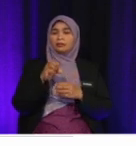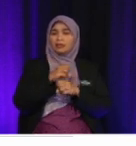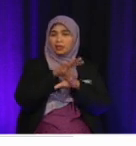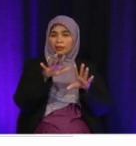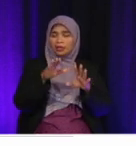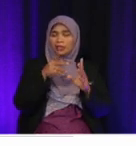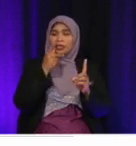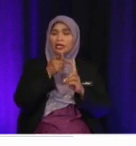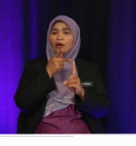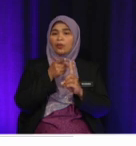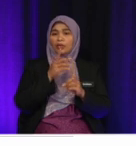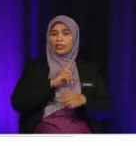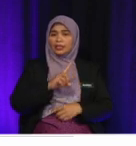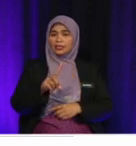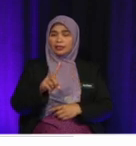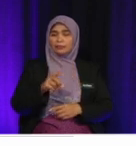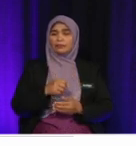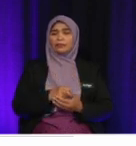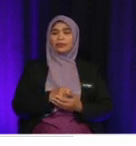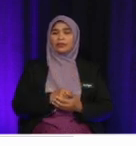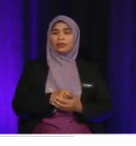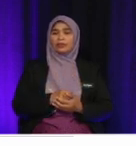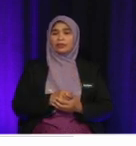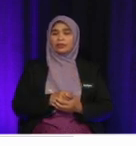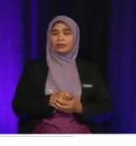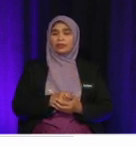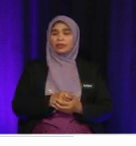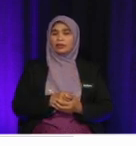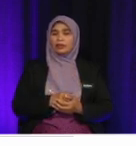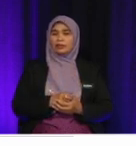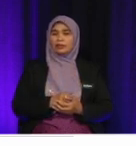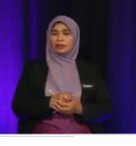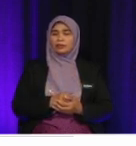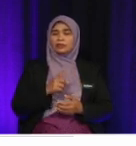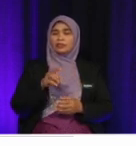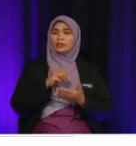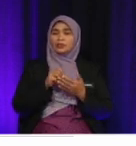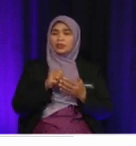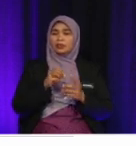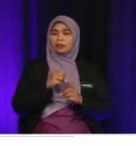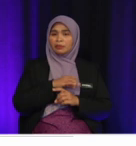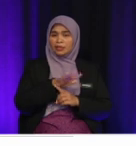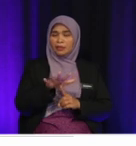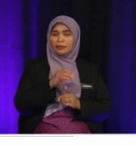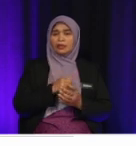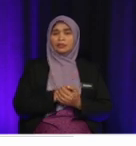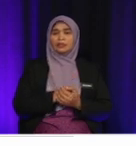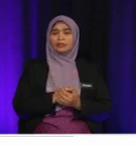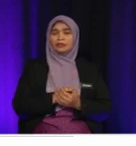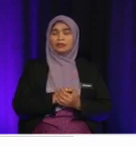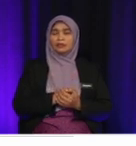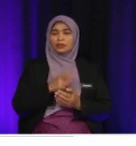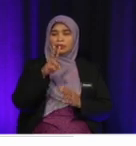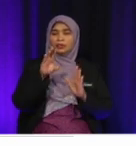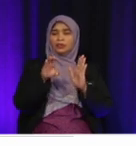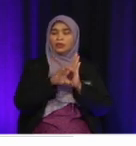dakwah islam ini antara poin-poin yang Anda mudah ingat jadi kena tulis kena catat Jadikan Dia nota manakala dua